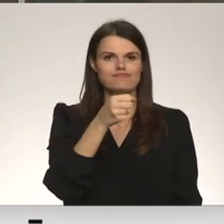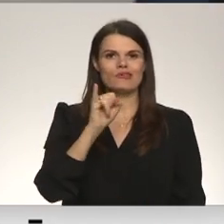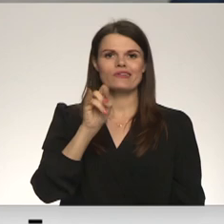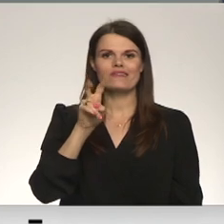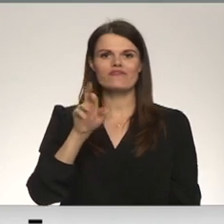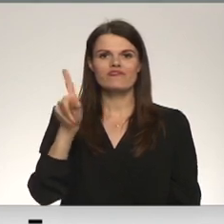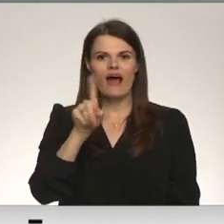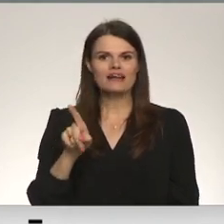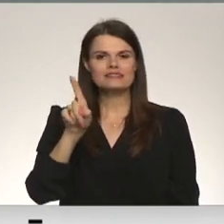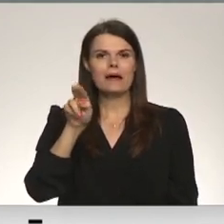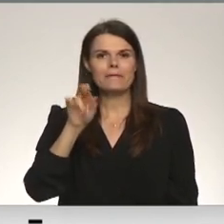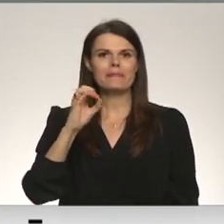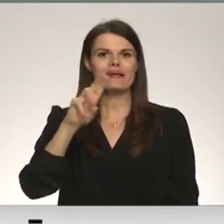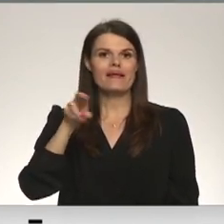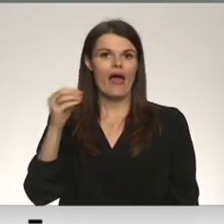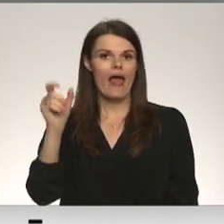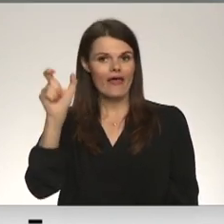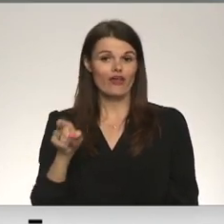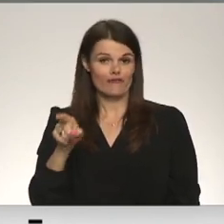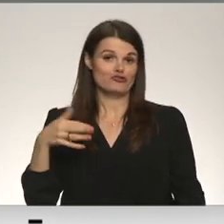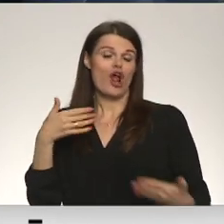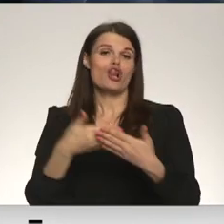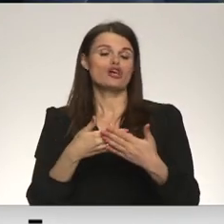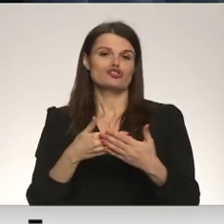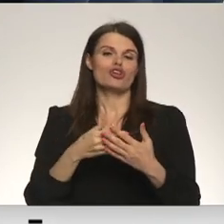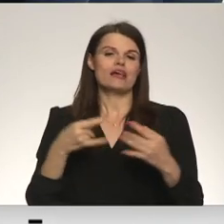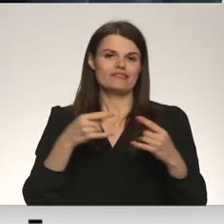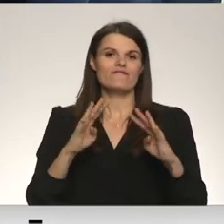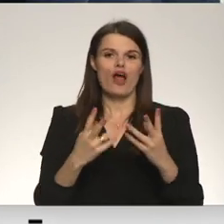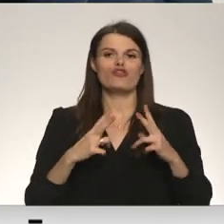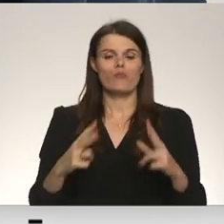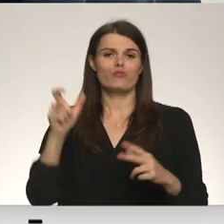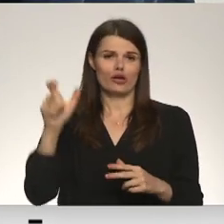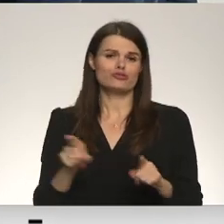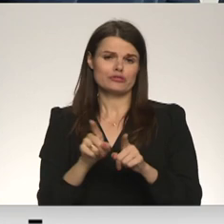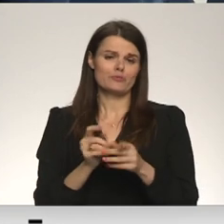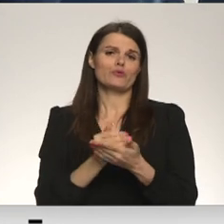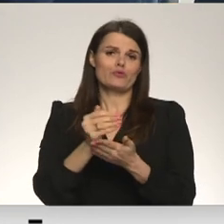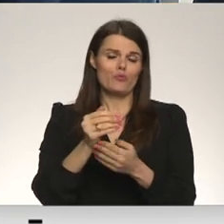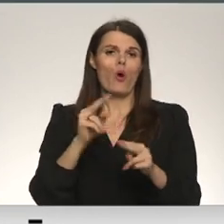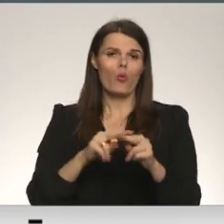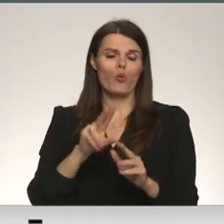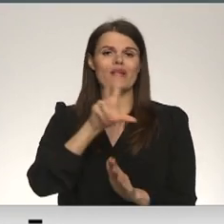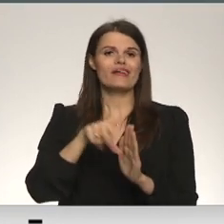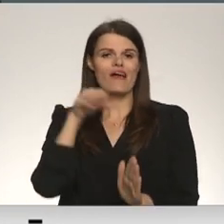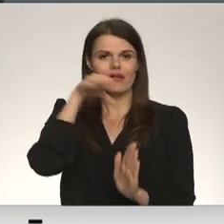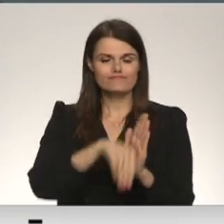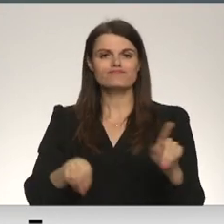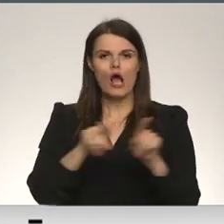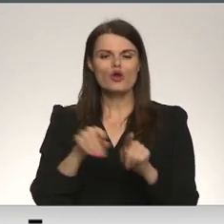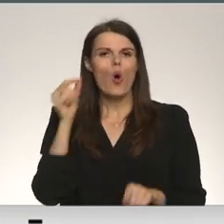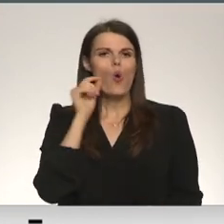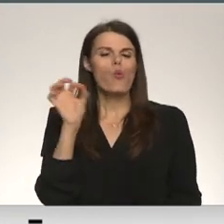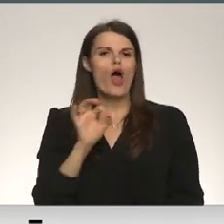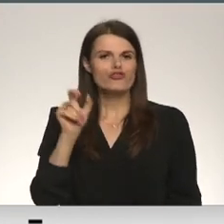Viņš ir arī līdzinējais Latvijas televīzijas valdes priekšsēdis. Valdes sastāvā ievēlēts Kaspars Odiņš, izdevniecības dienas žurnāla